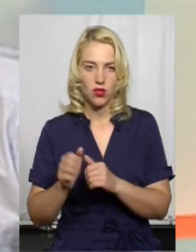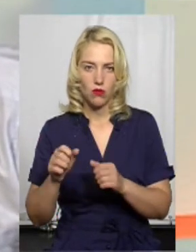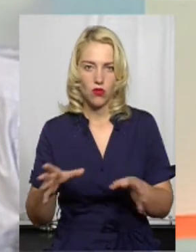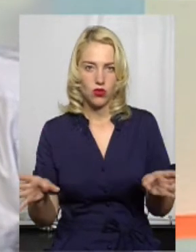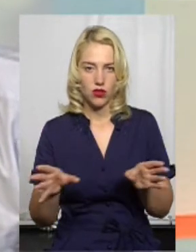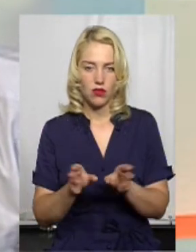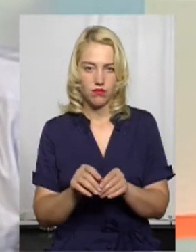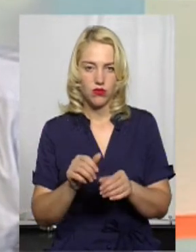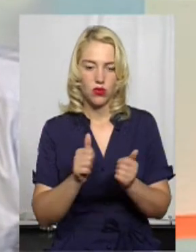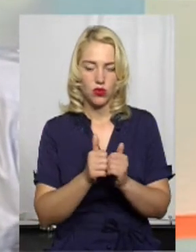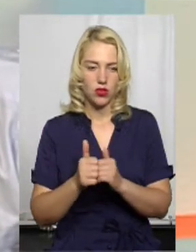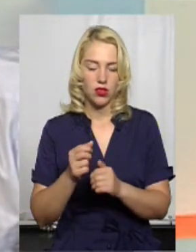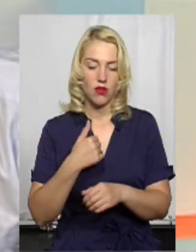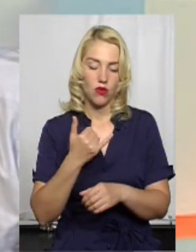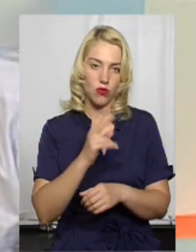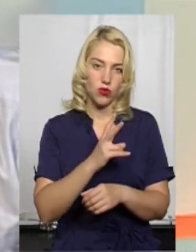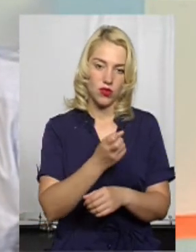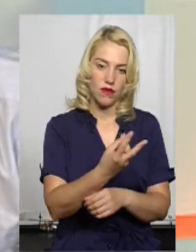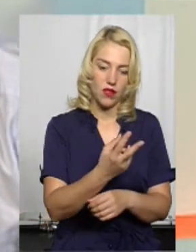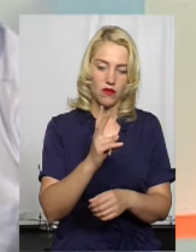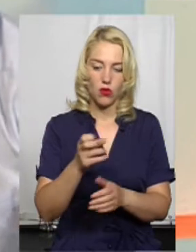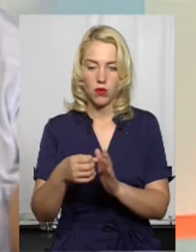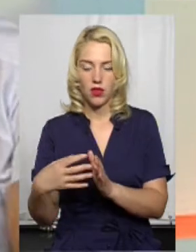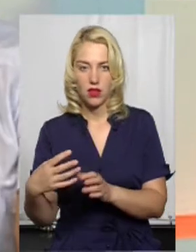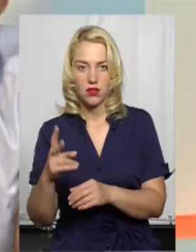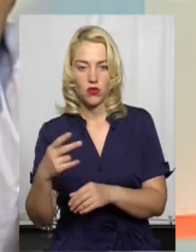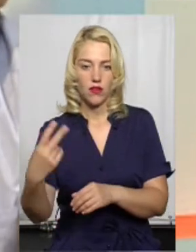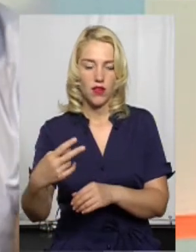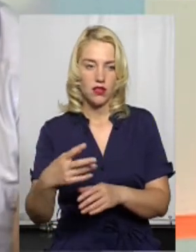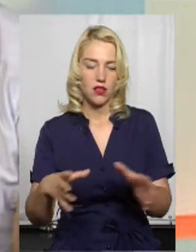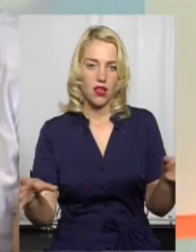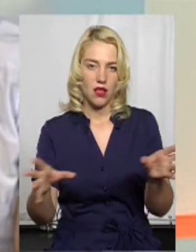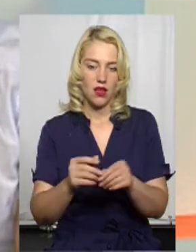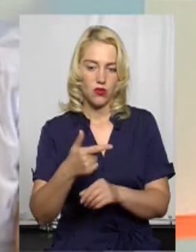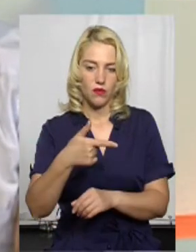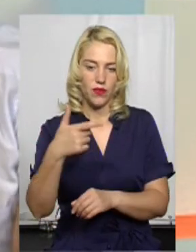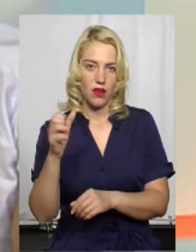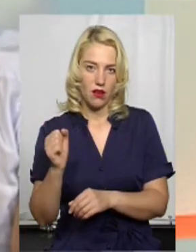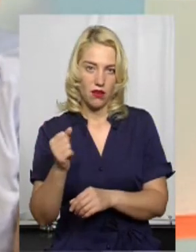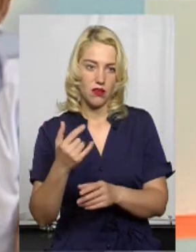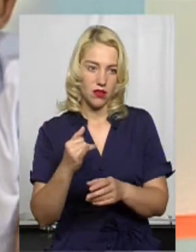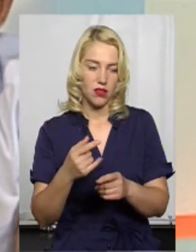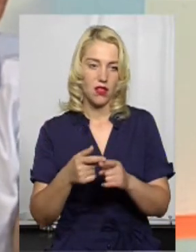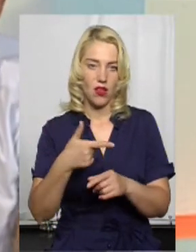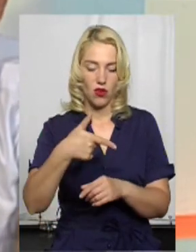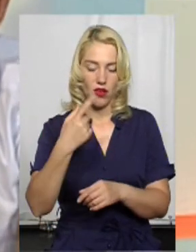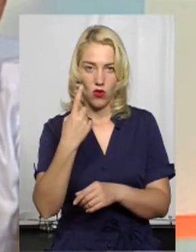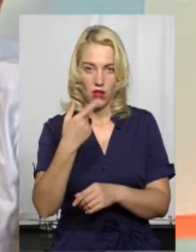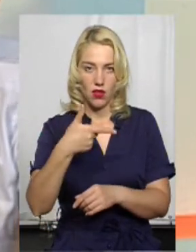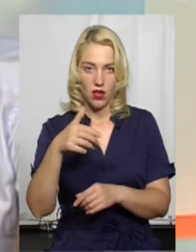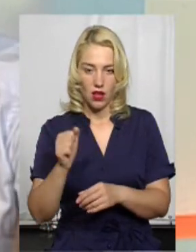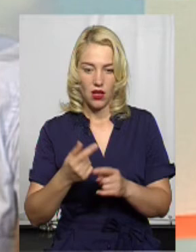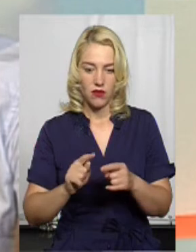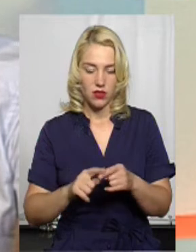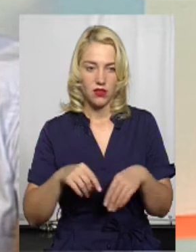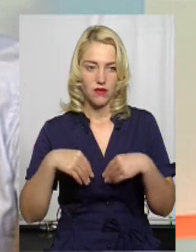сусідами. В нього 12 соток, когось 15, когось 20. Разом вже зібрали гектар. І на гектарі